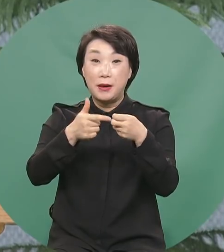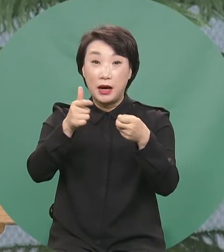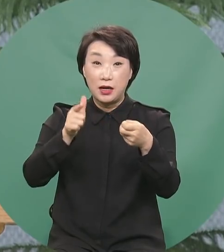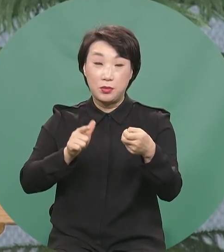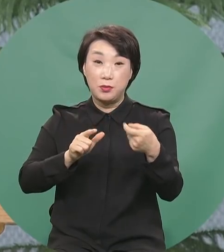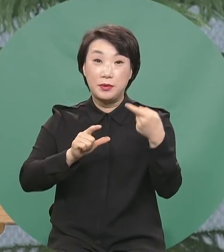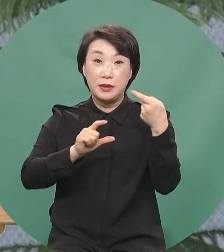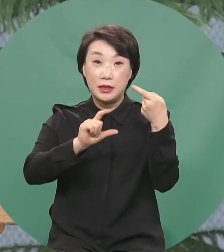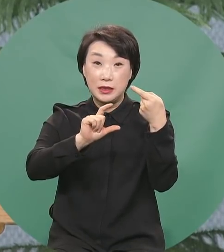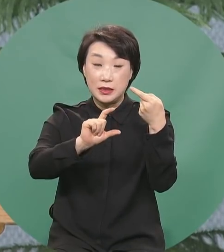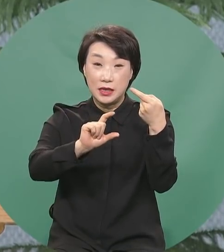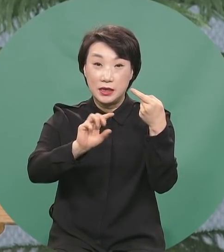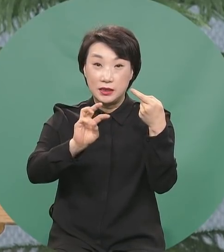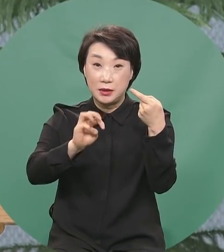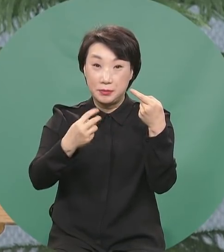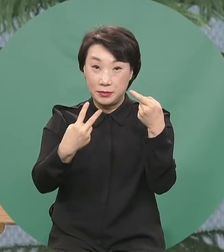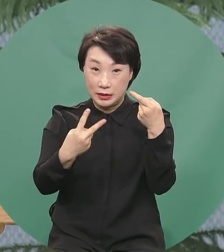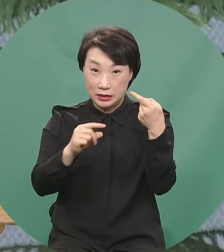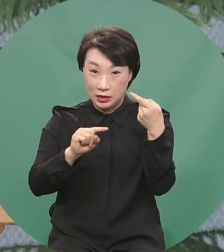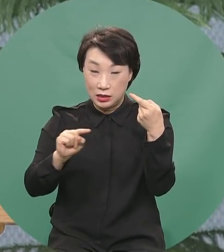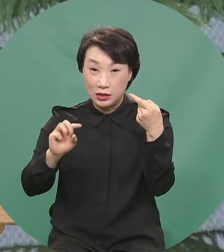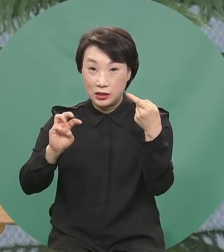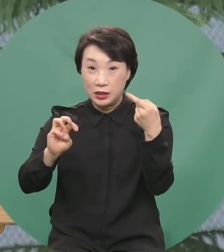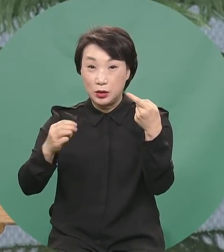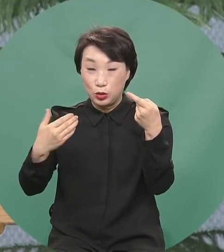마가복음 1장 32절에서